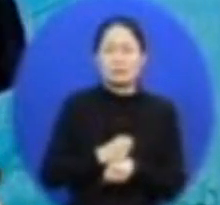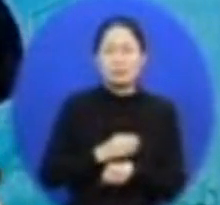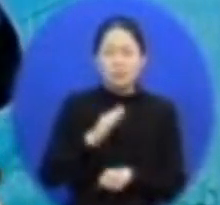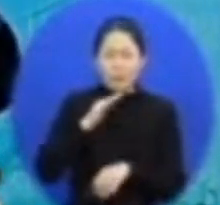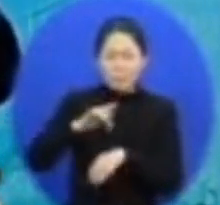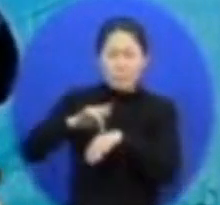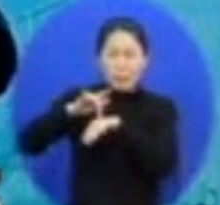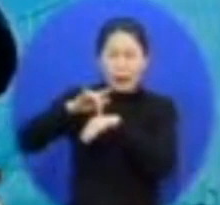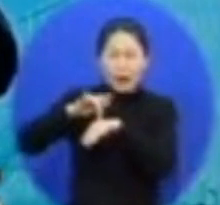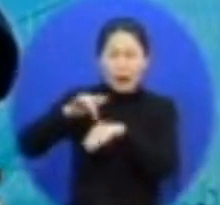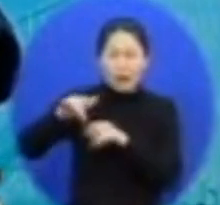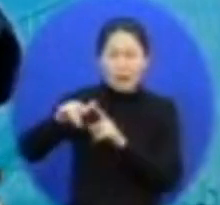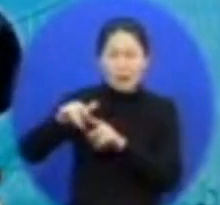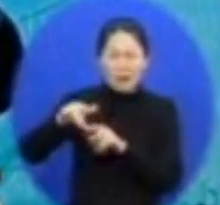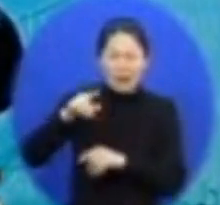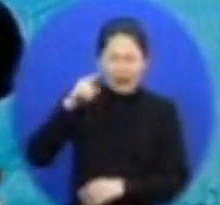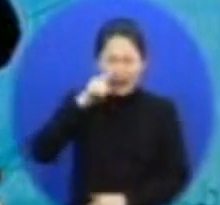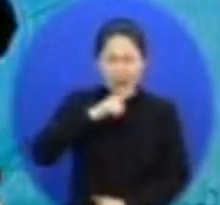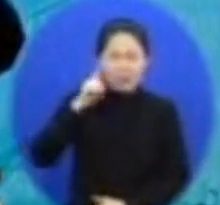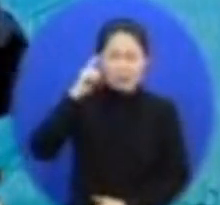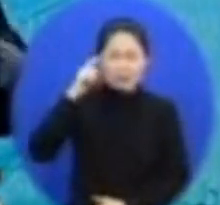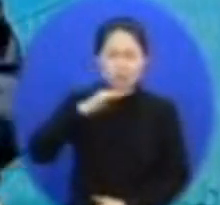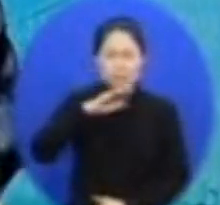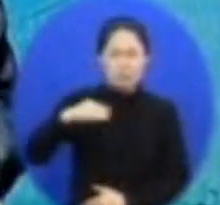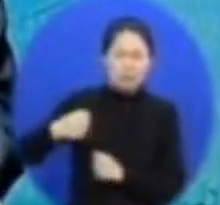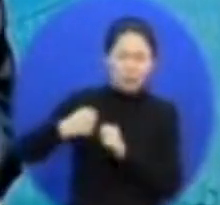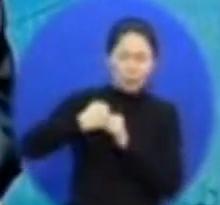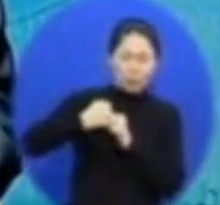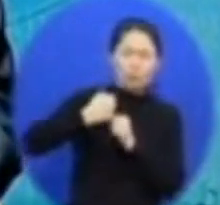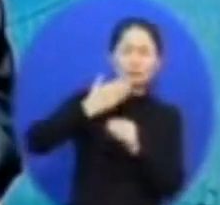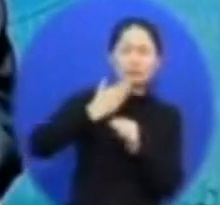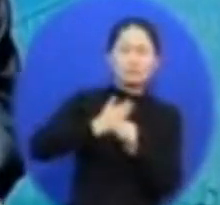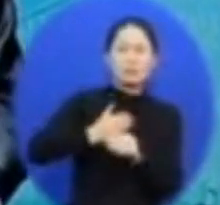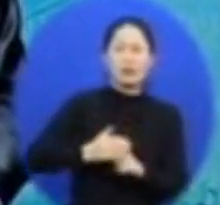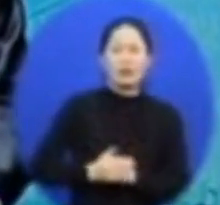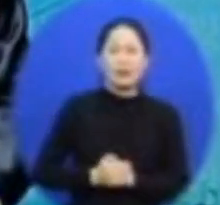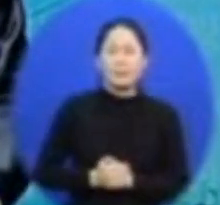마귀가 얼마나 악한 생각으로 우리들을 공격해 보는지